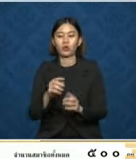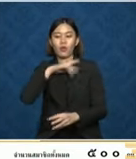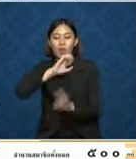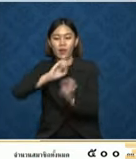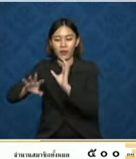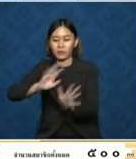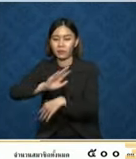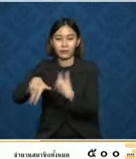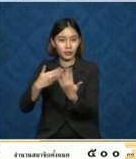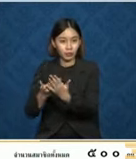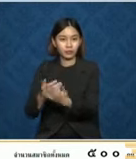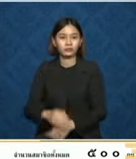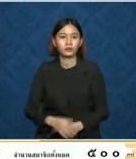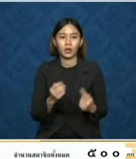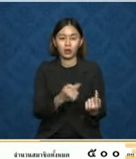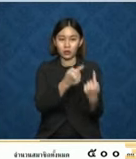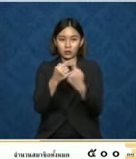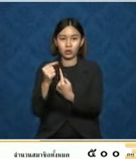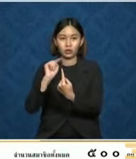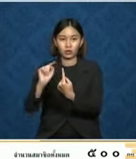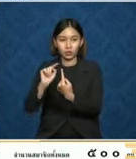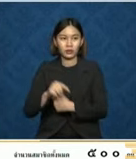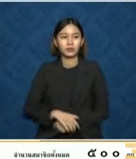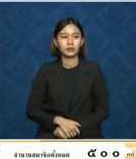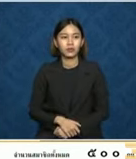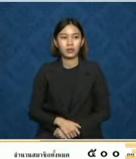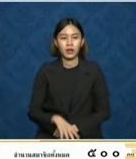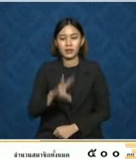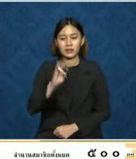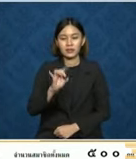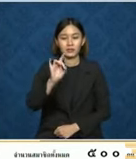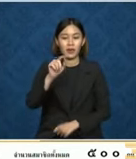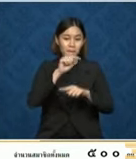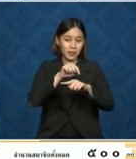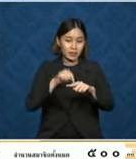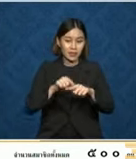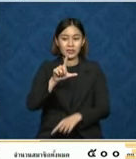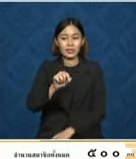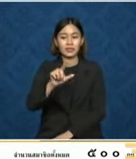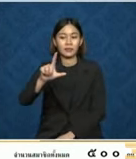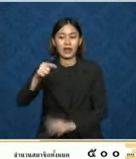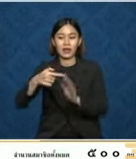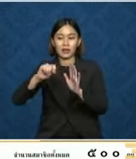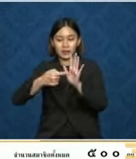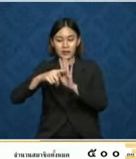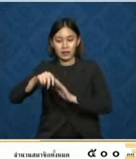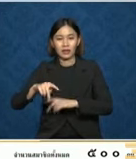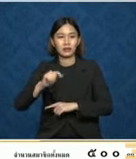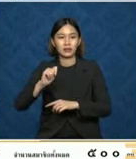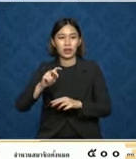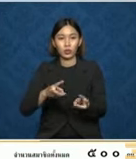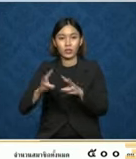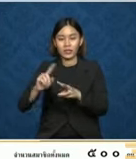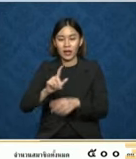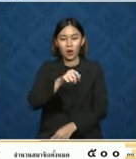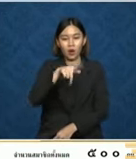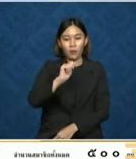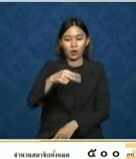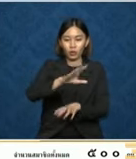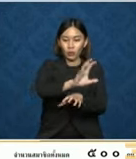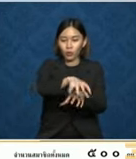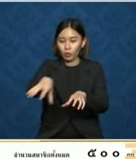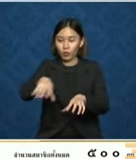งหมดถัดมาครับคือส่วนที่ใหญ่ที่สุด 78% หรือ20ล้านตันนั้นจะถูกจัดการโดยองค์กรปกครองส่วน